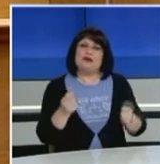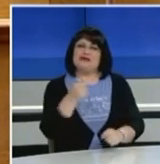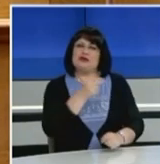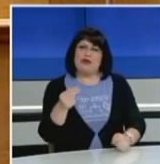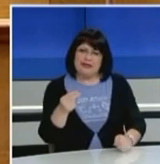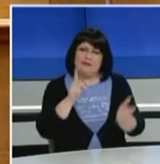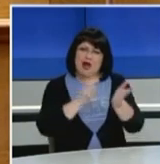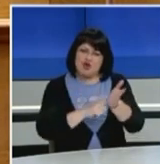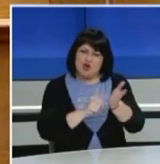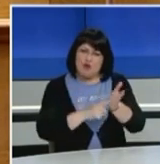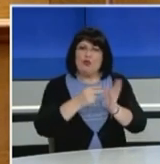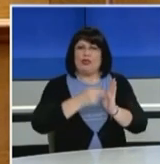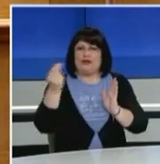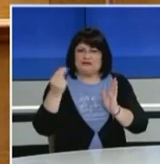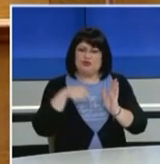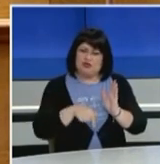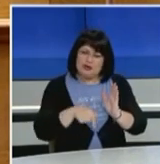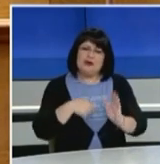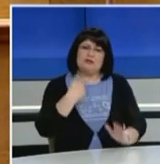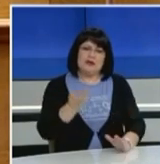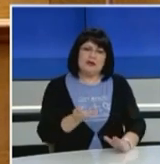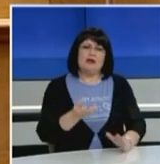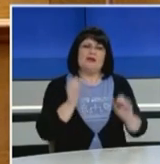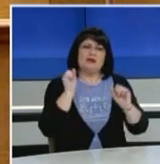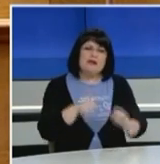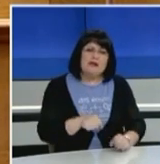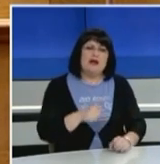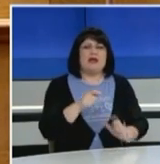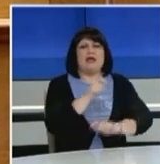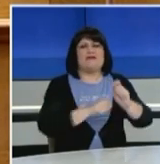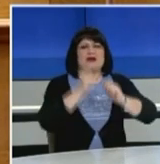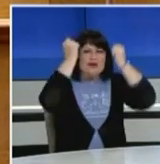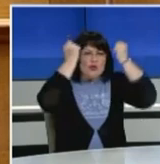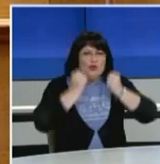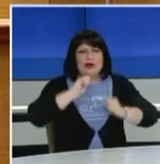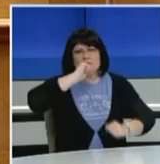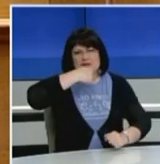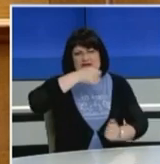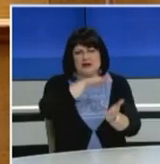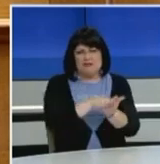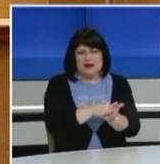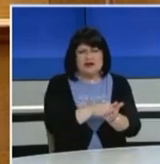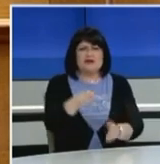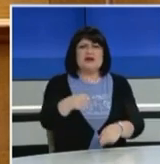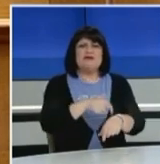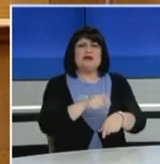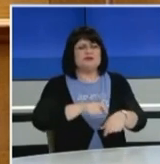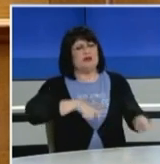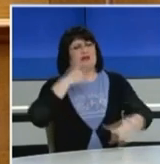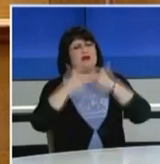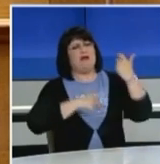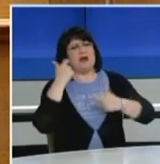κυβέρνηση και τον υπερασπίζετε μαζί με αυτούς που θέσπισαν την κουκούλα και τώρα διαμαρτύρονται